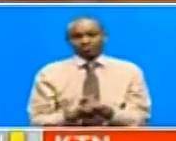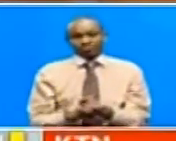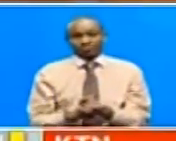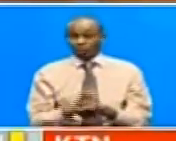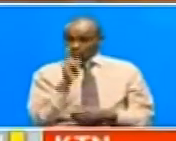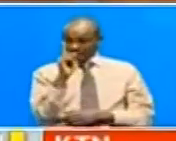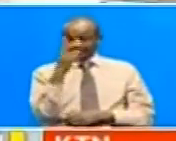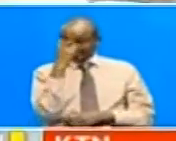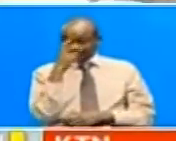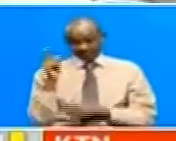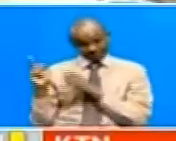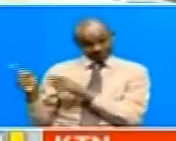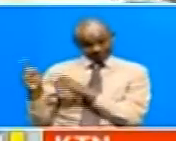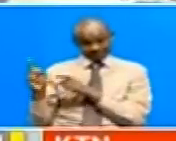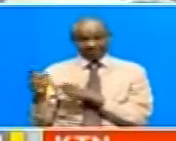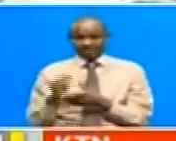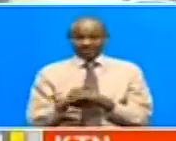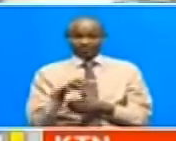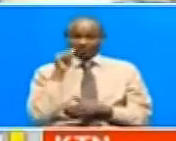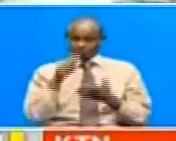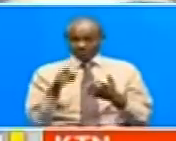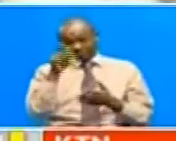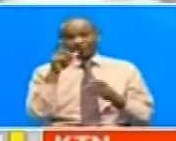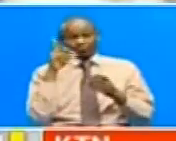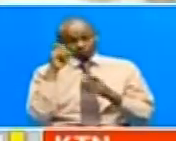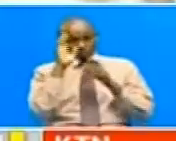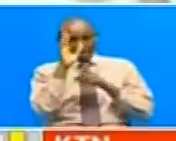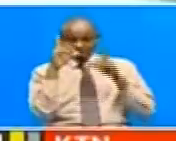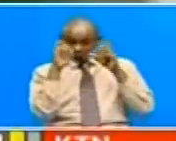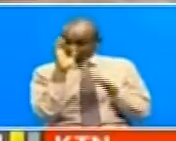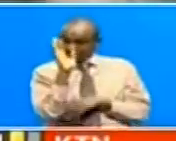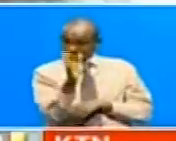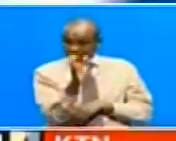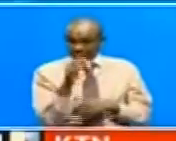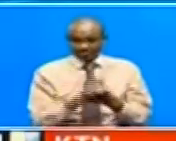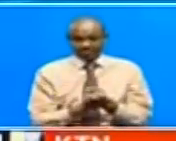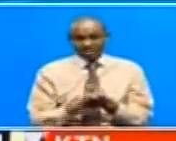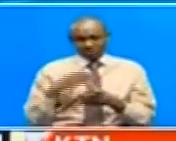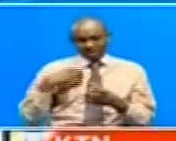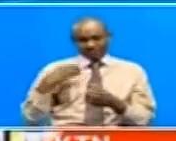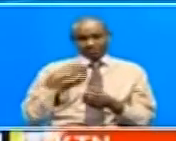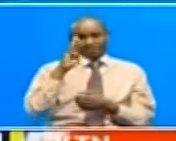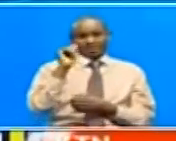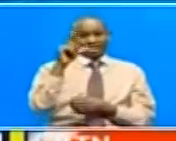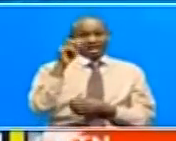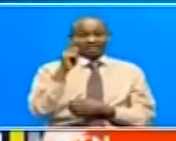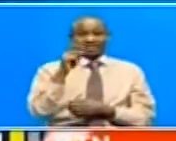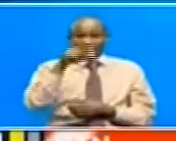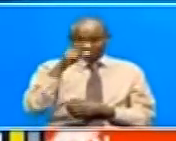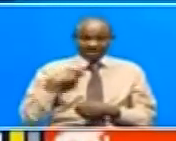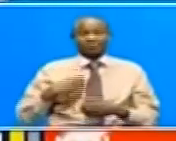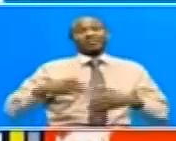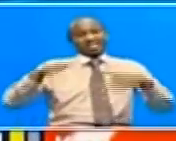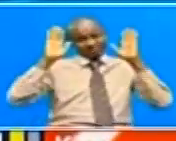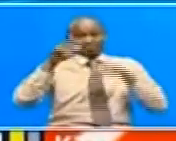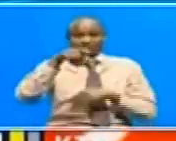mshukiwa mmoja wa ugaidi ambaye picha yake ilichapishwa kuwa miongoni mwa wanaosakwa na polisi, maarufu kwa jina Bilal, alijisalimisha katika